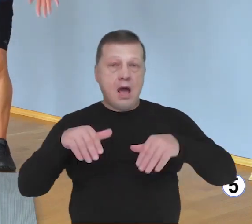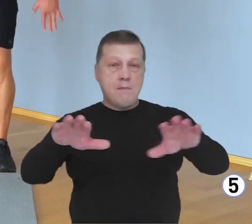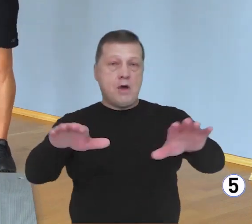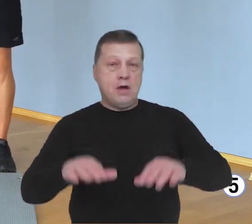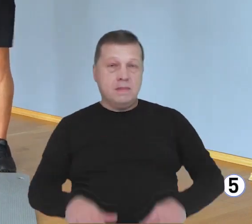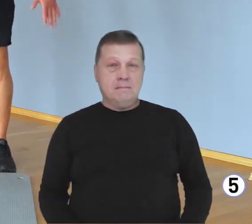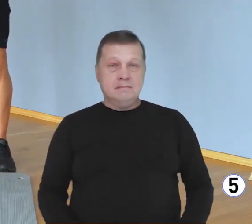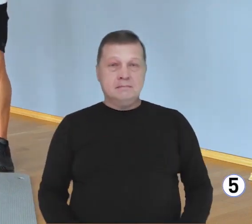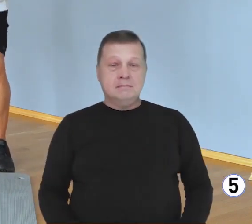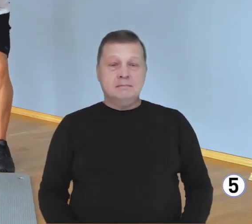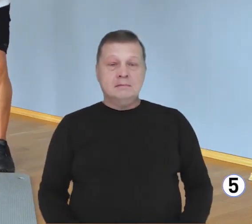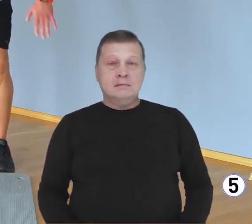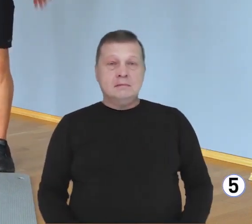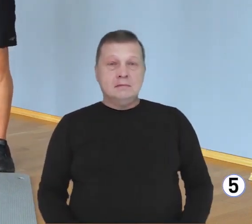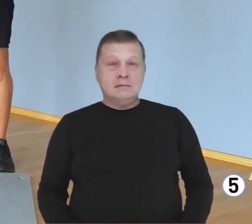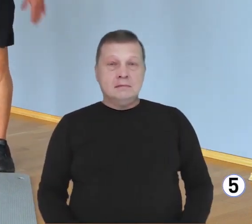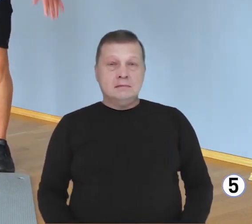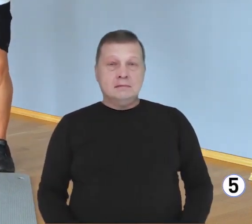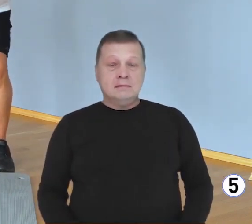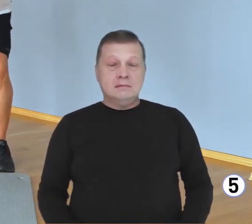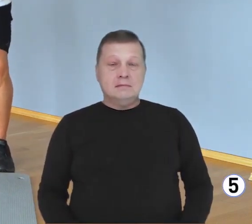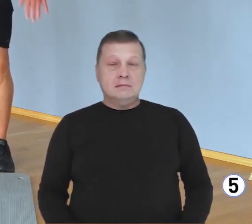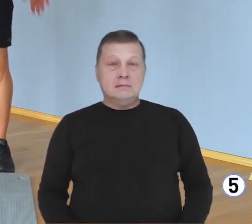wznosem ramion do przodu.